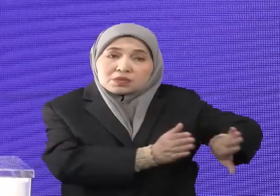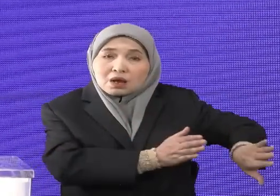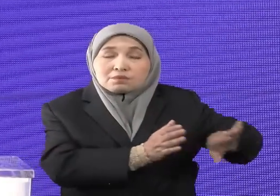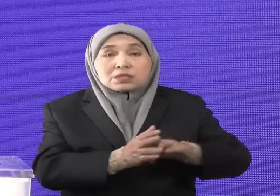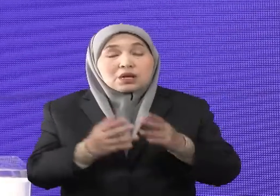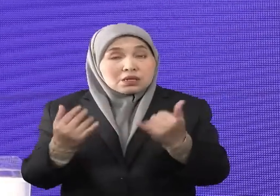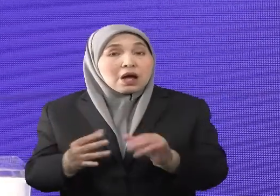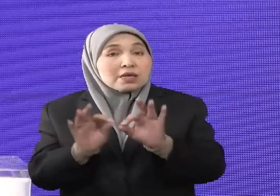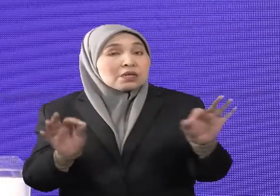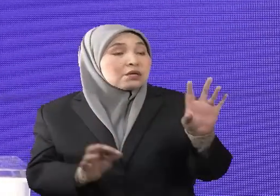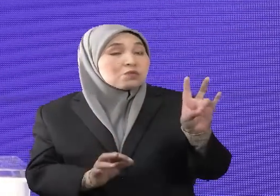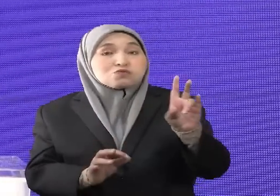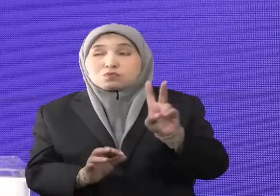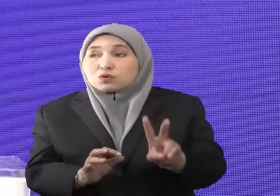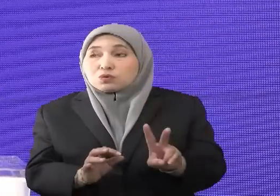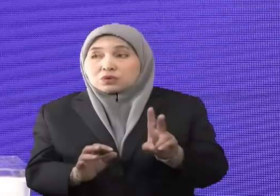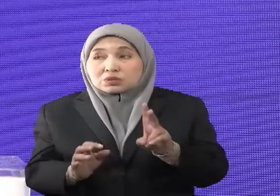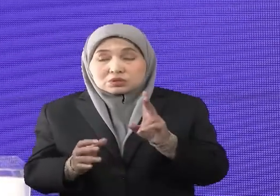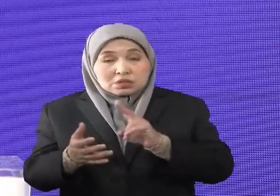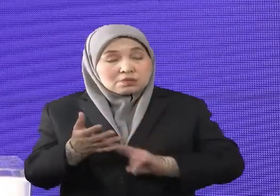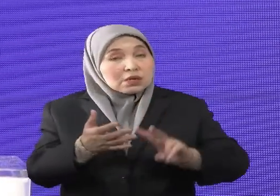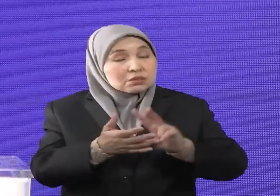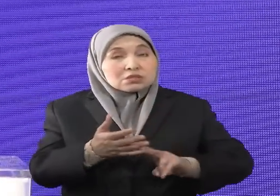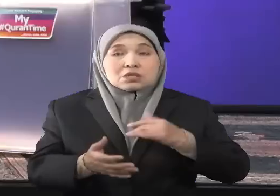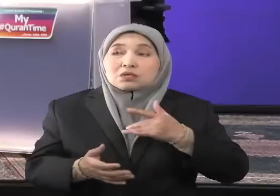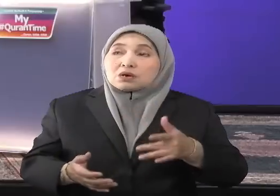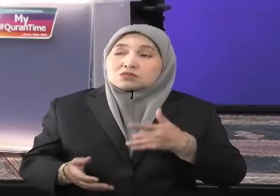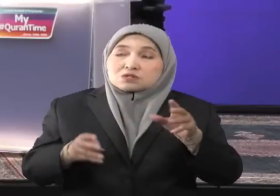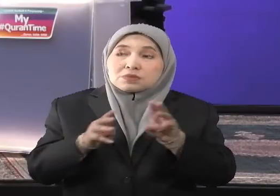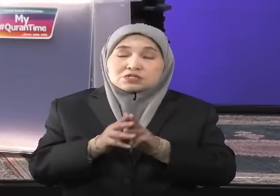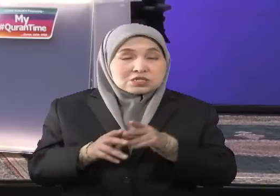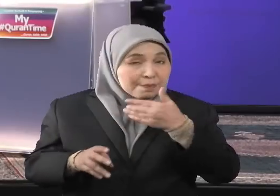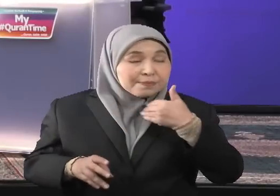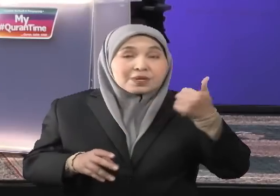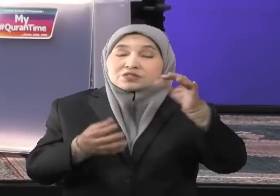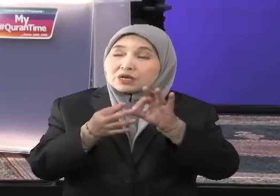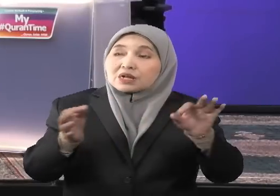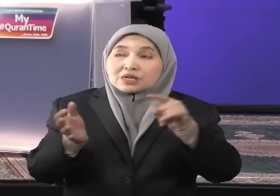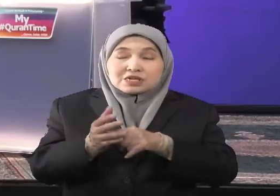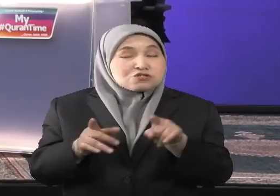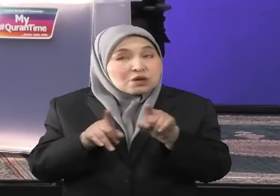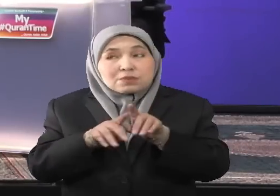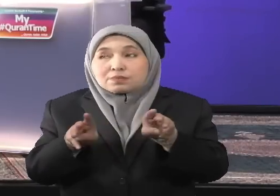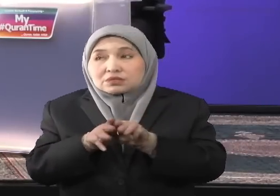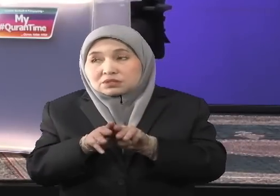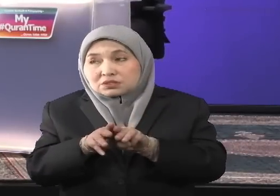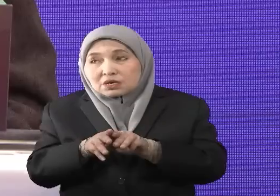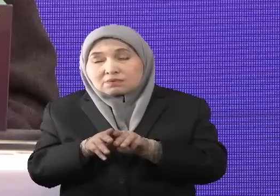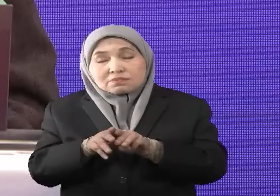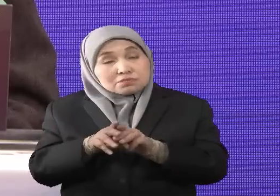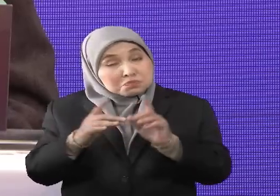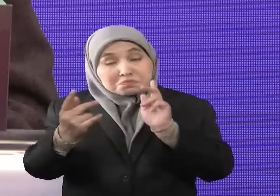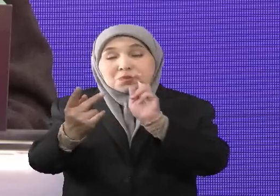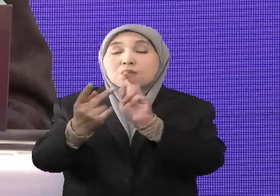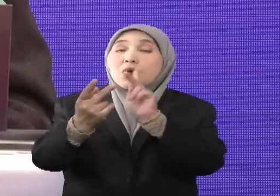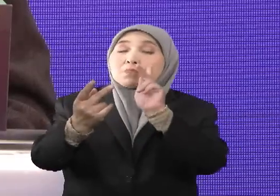ke-72 ayat yang ke-72 Indonesia Semasa saya baca Saya rasa agak menarik ya Ayah ini dan seolah-olah dia relieven dan